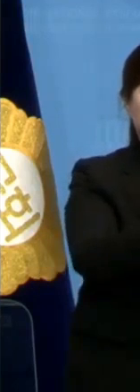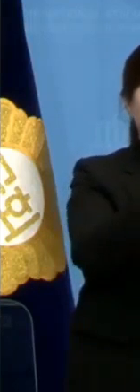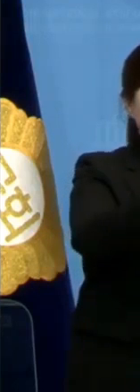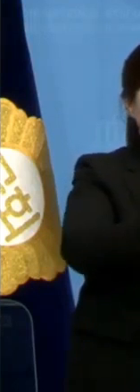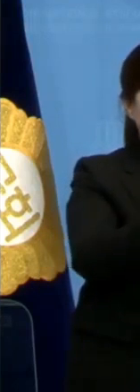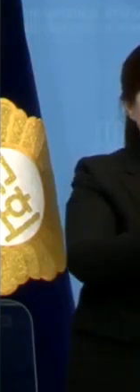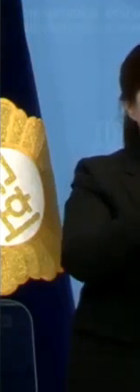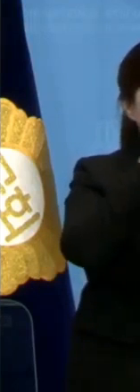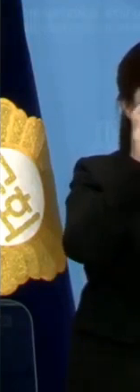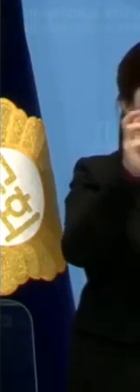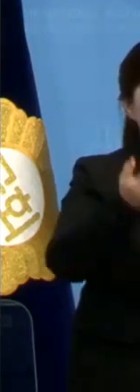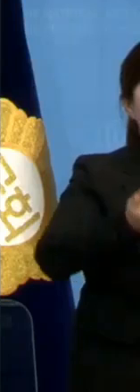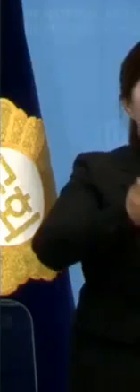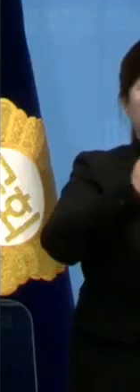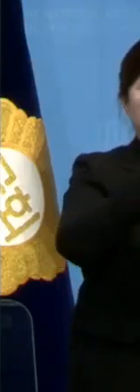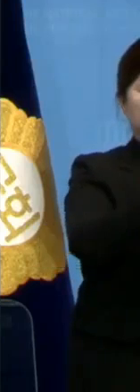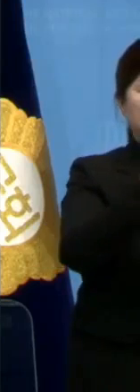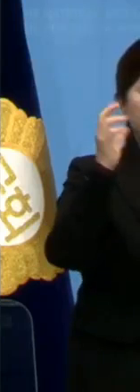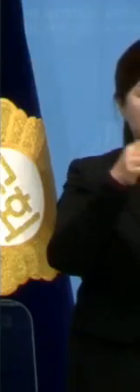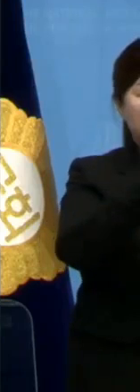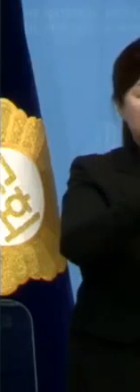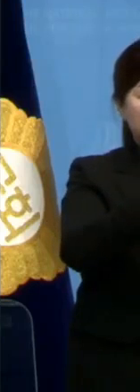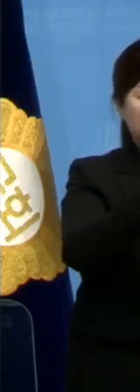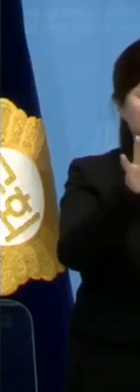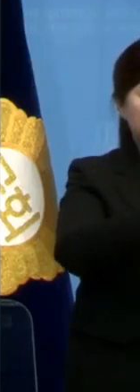연간 30일 이상 입원한 아동 수는